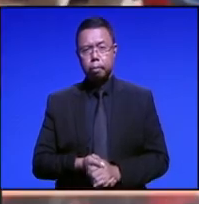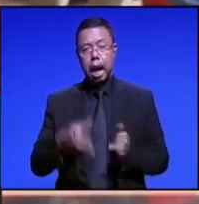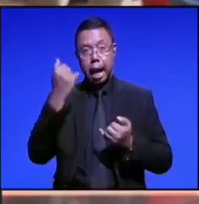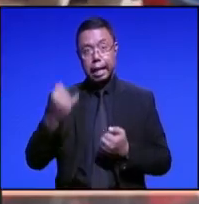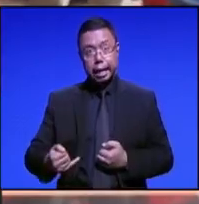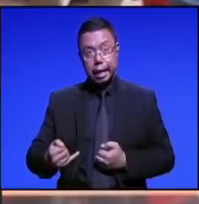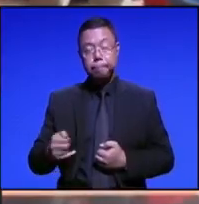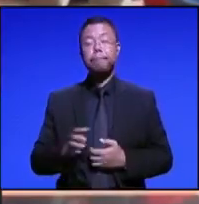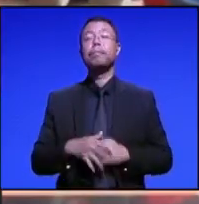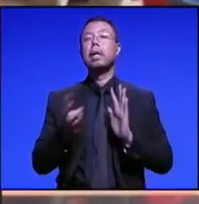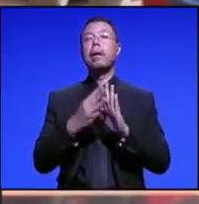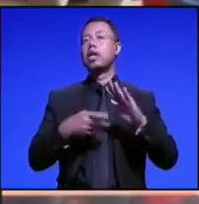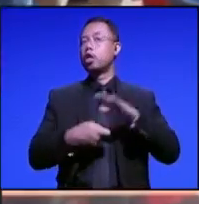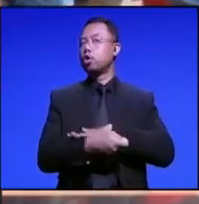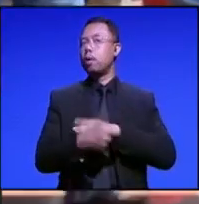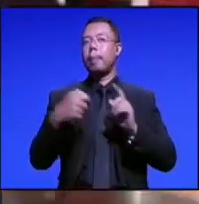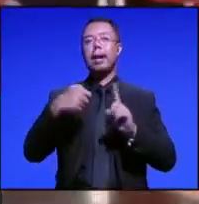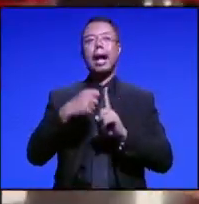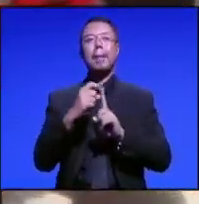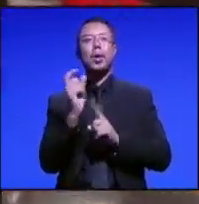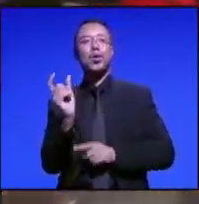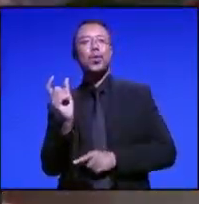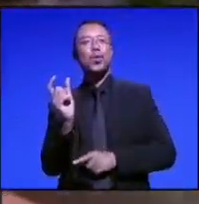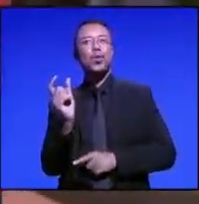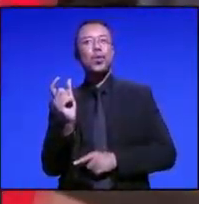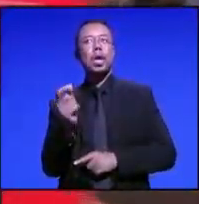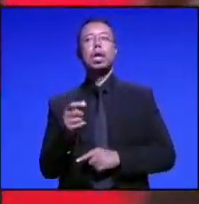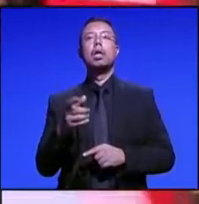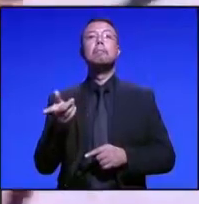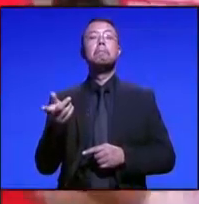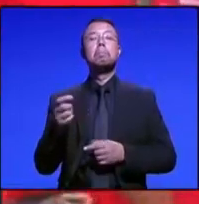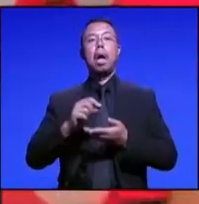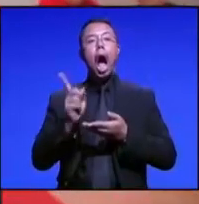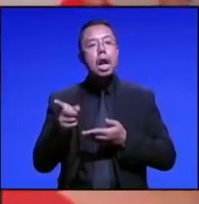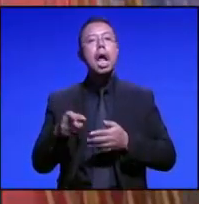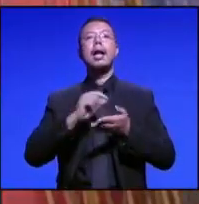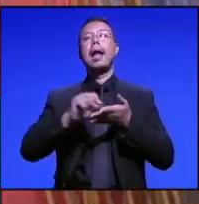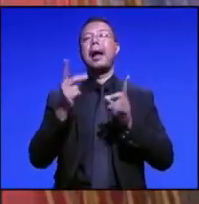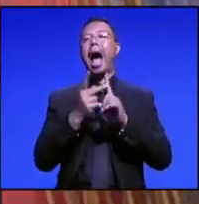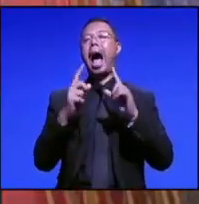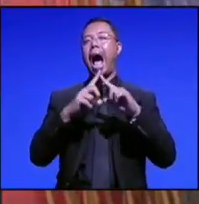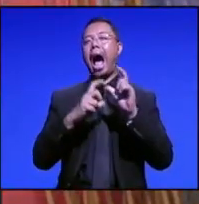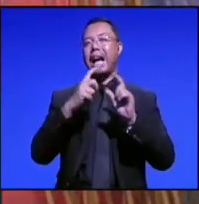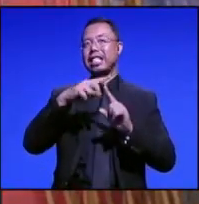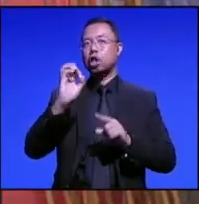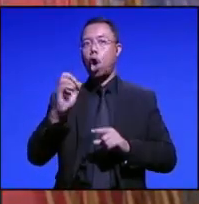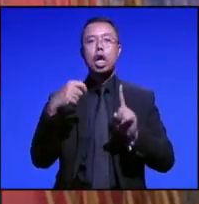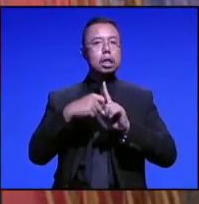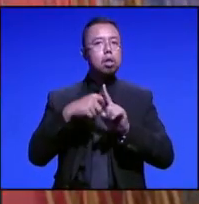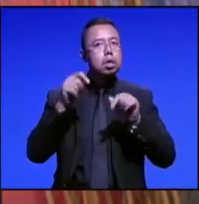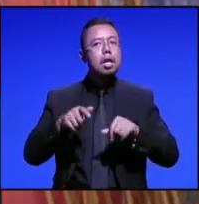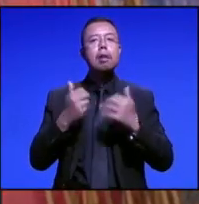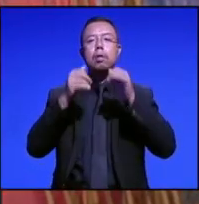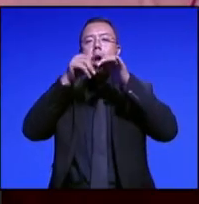Akhirnya, kasus suap Komisioner KPU yang menyeret nama Sekjen PDI Perjuangan Hasto Kristianto dapat menjadi bola liar